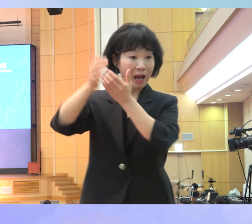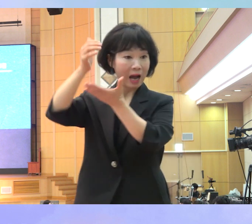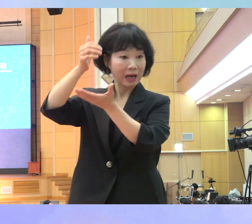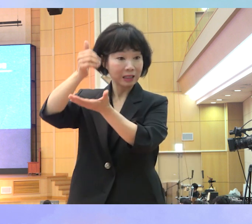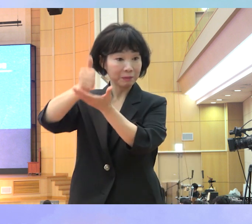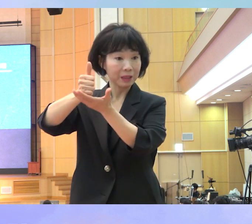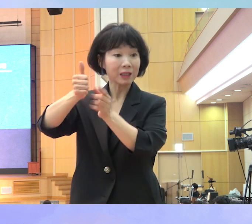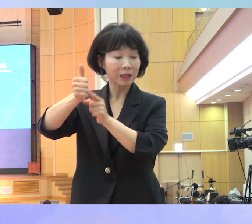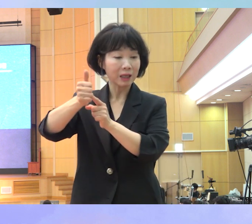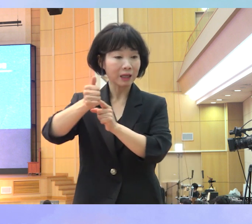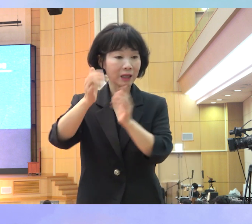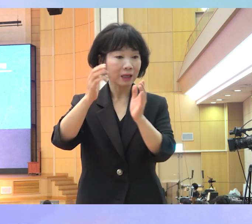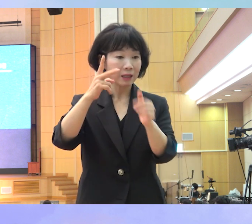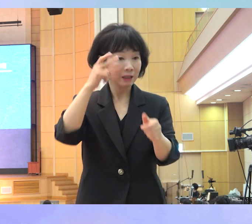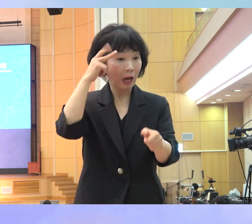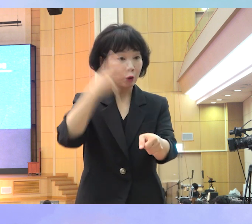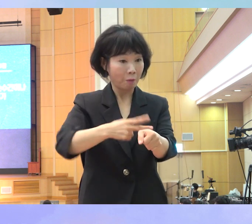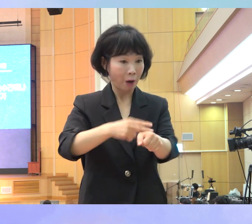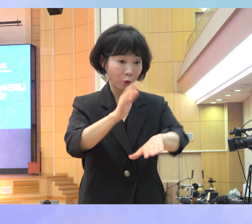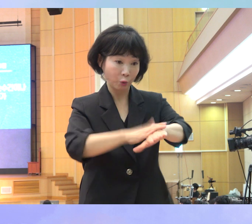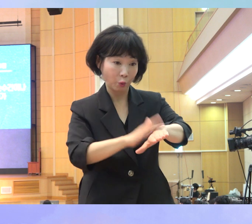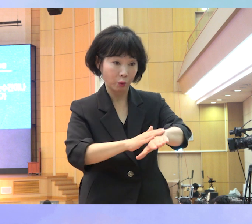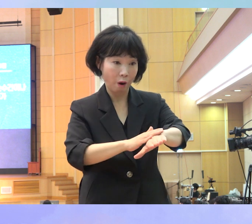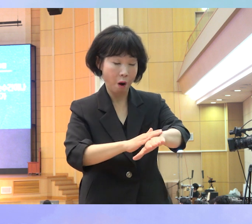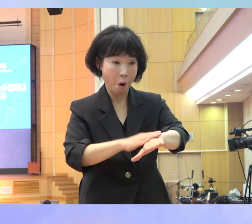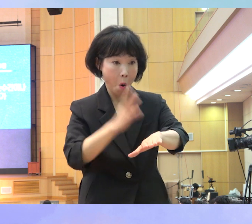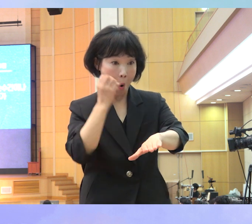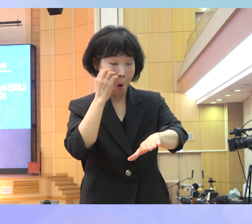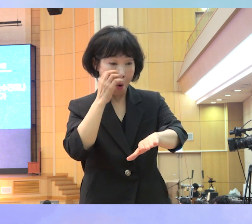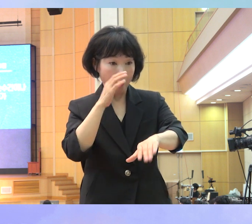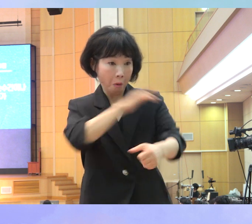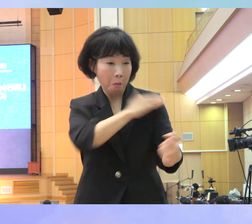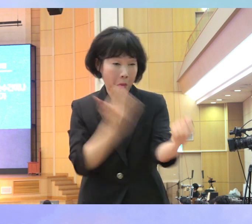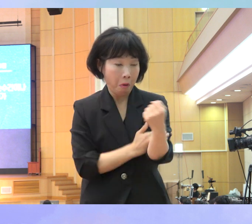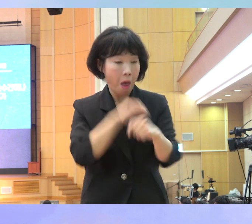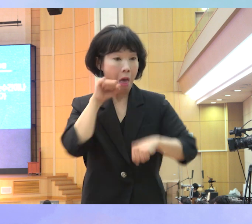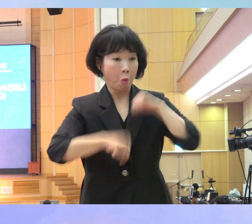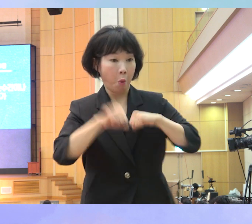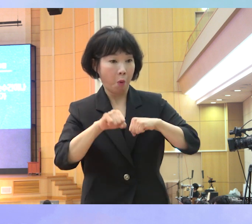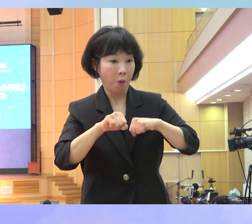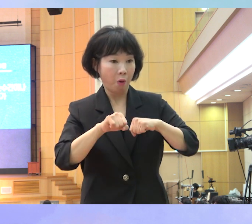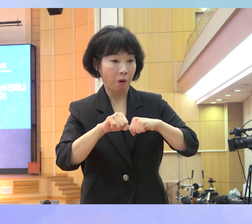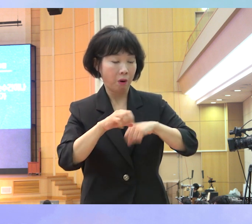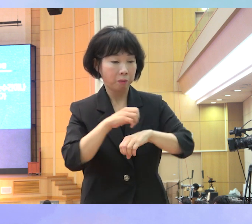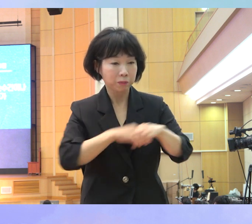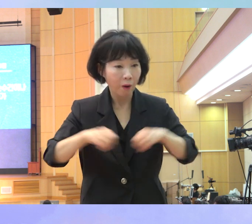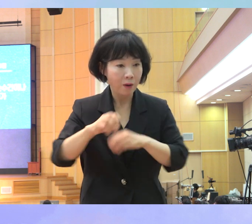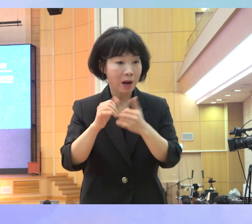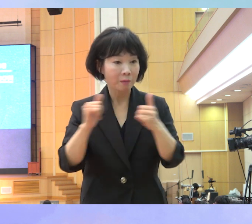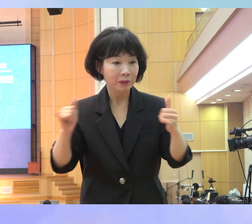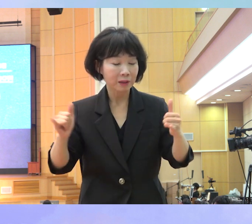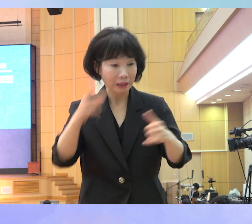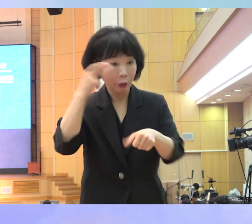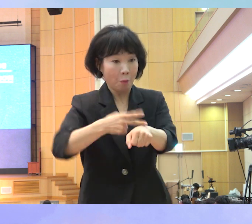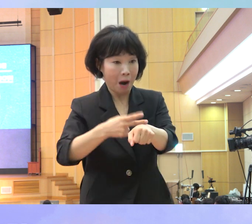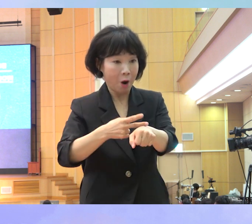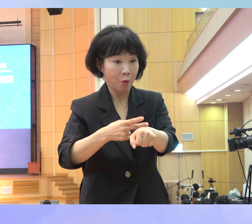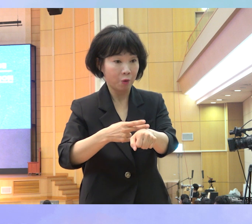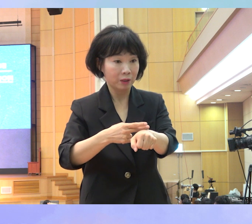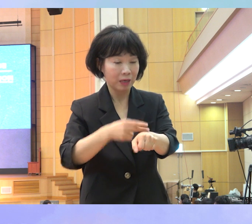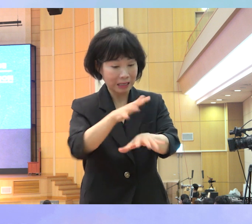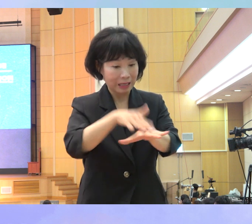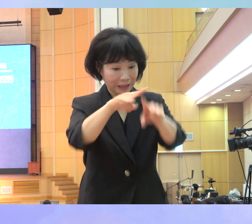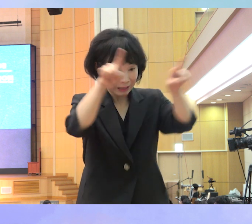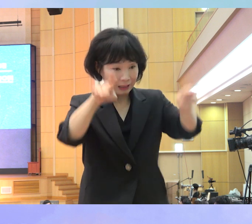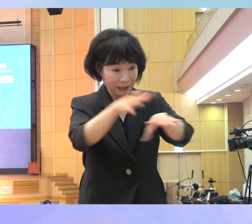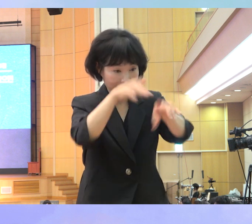손으로 희한한 능을 행하시니 심지어 사람들이 바울의 몸에서 수건이나 앞치마를 가져다가 병든